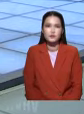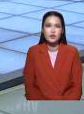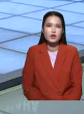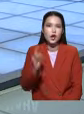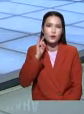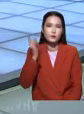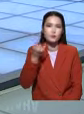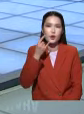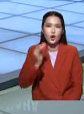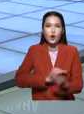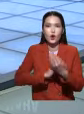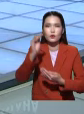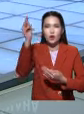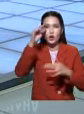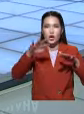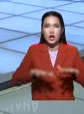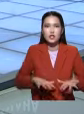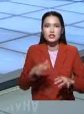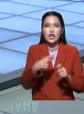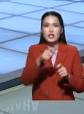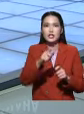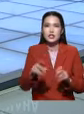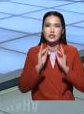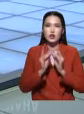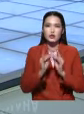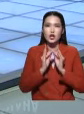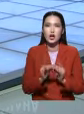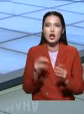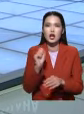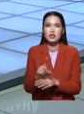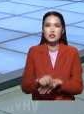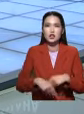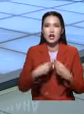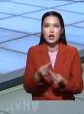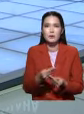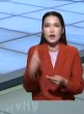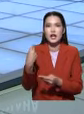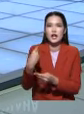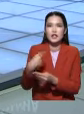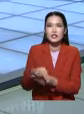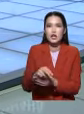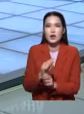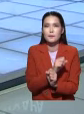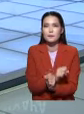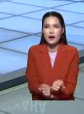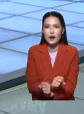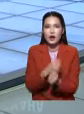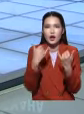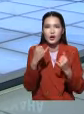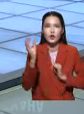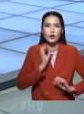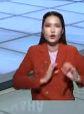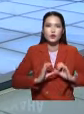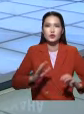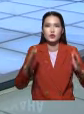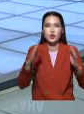Павлодарда жоғарғы оқу орны инвесторға жатаққана салуға тапсырыс беріп, кейін оны сатып алудан бас тартқан. Бұған студенттер үйін